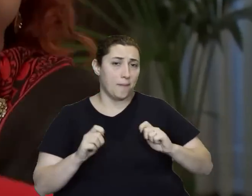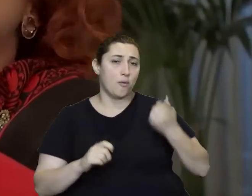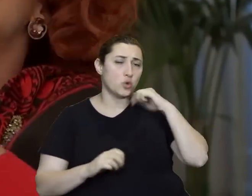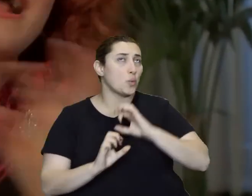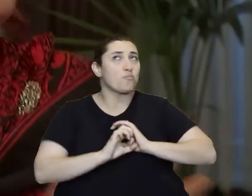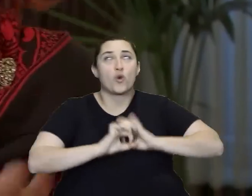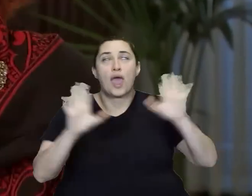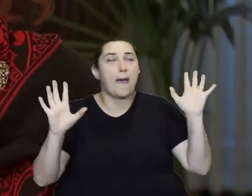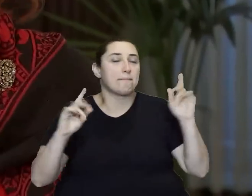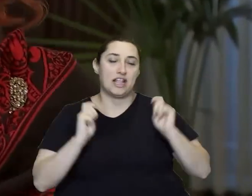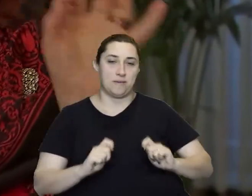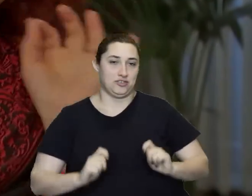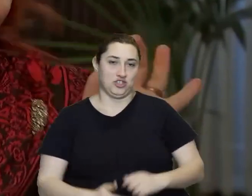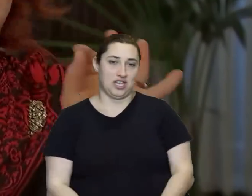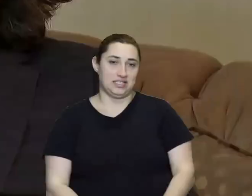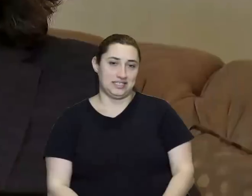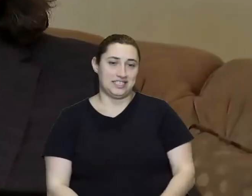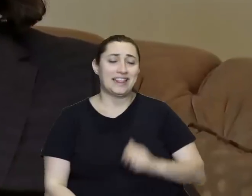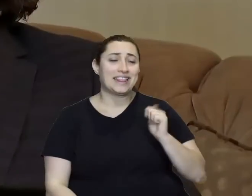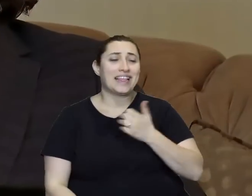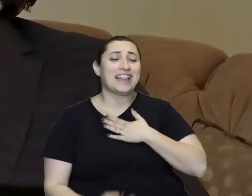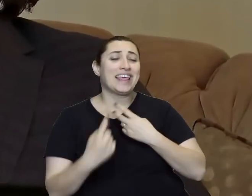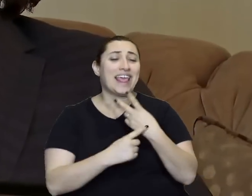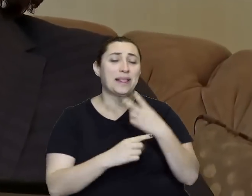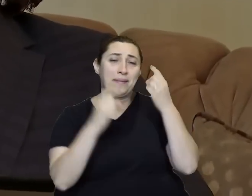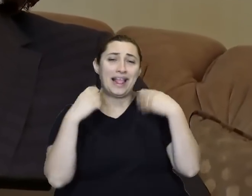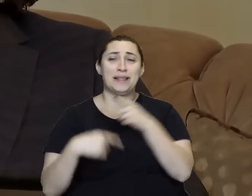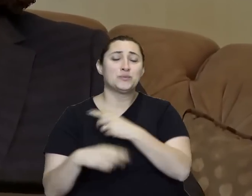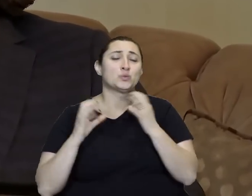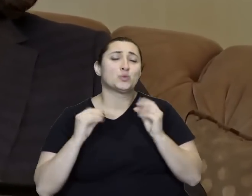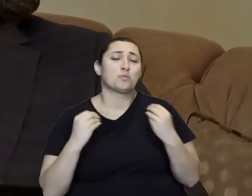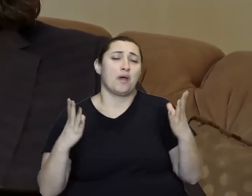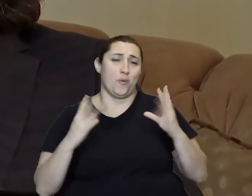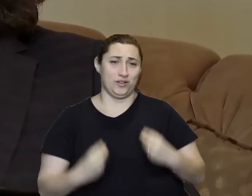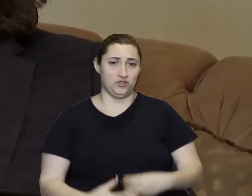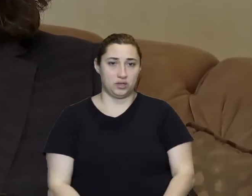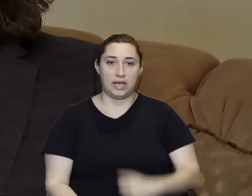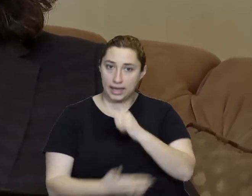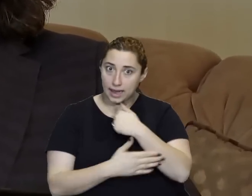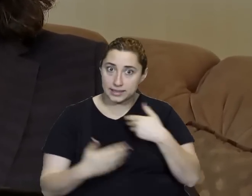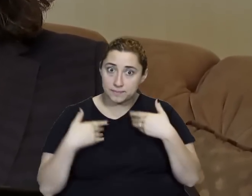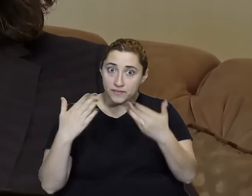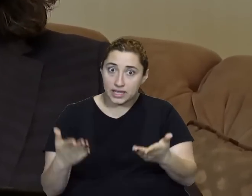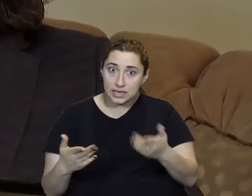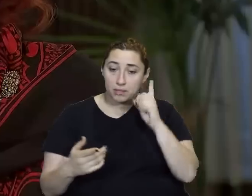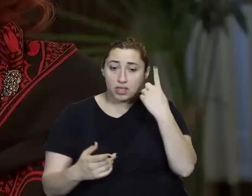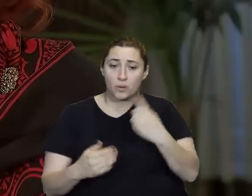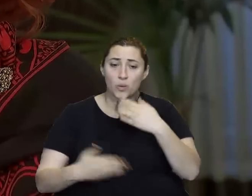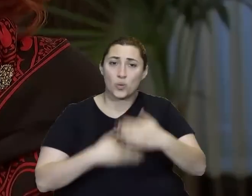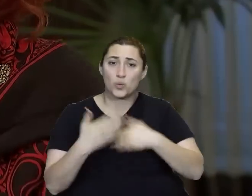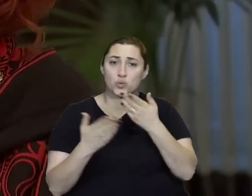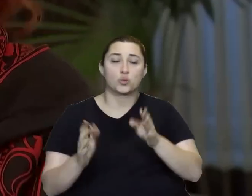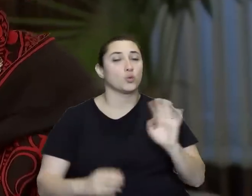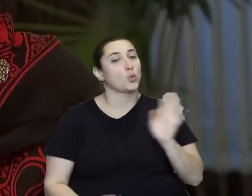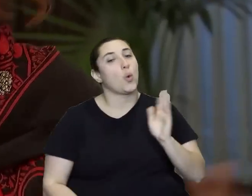ya mükemmel bir gece yaşatacağım biricik yeğenime ve gelinime. Ve yardım edebileceğimiz bir şey var mı? Tek başına yorma